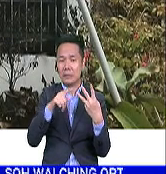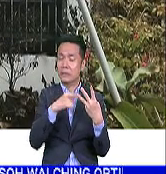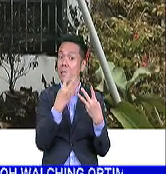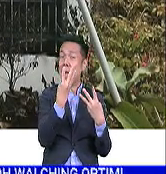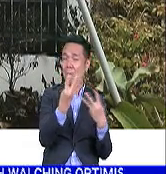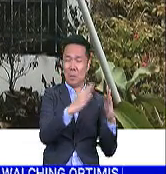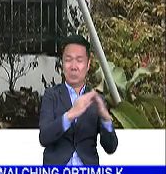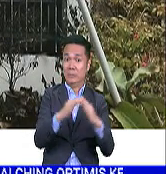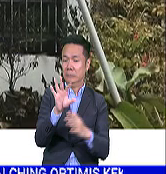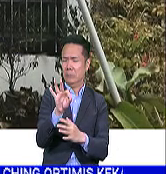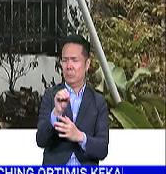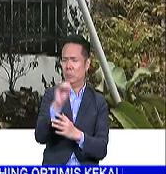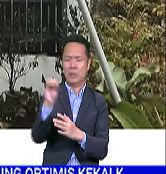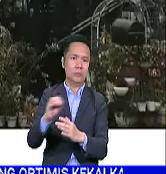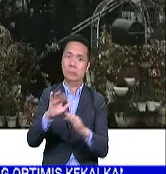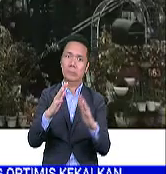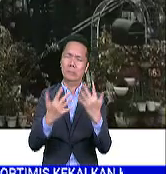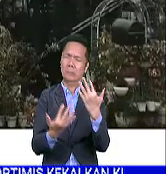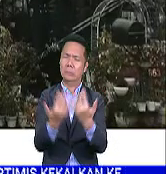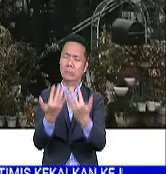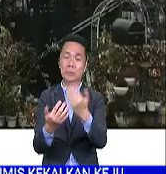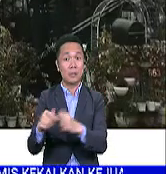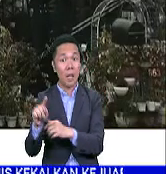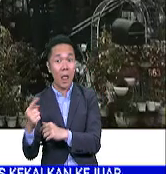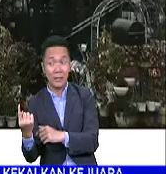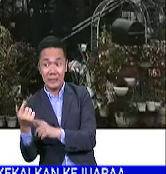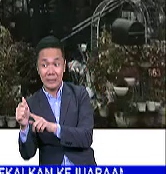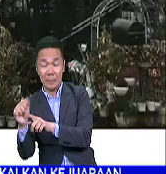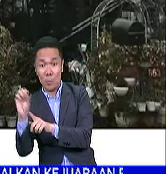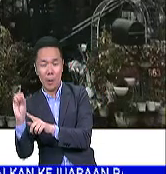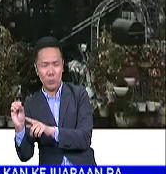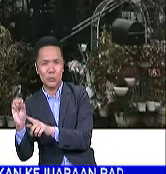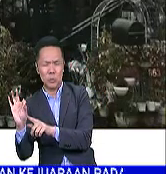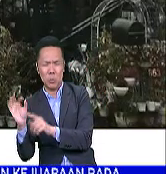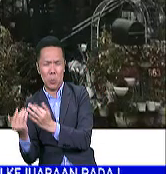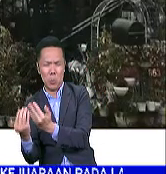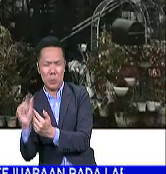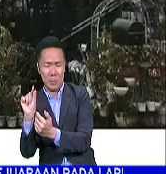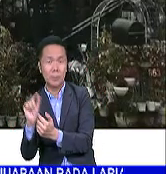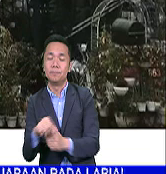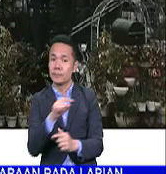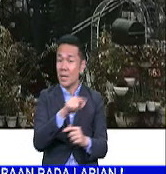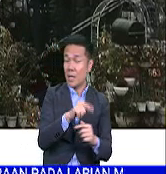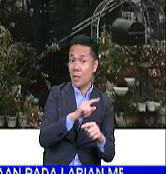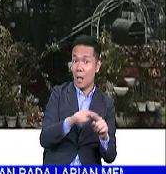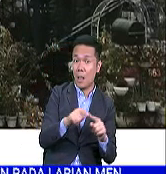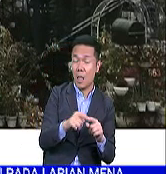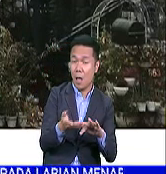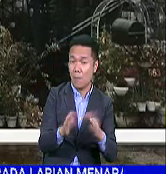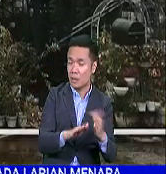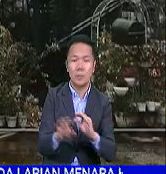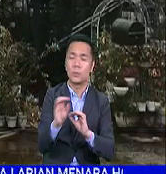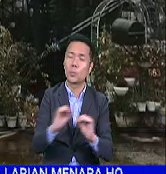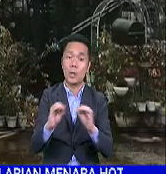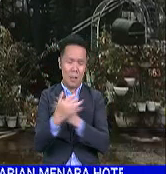mengalami 90% kebakaran, manakala sebuah rumah lagi hanya 10% kebakaran. Tiada kemalangan jiwa dilaporkan dan mangsa yang